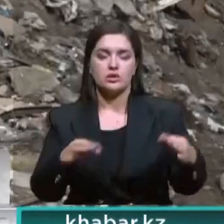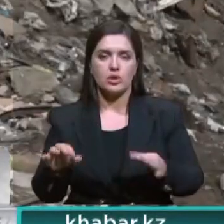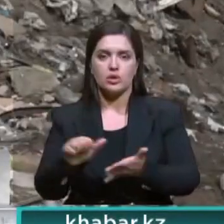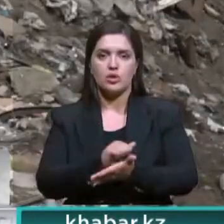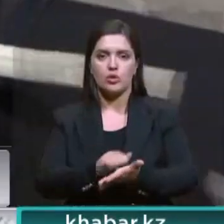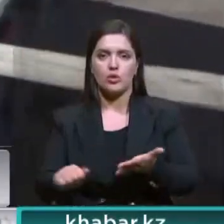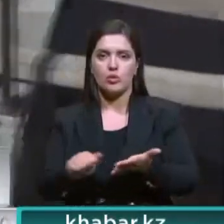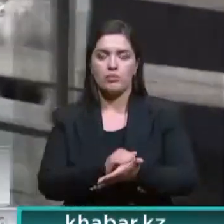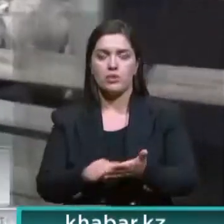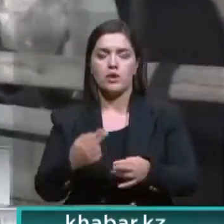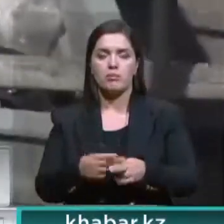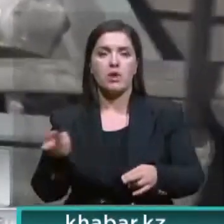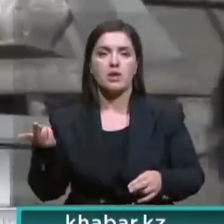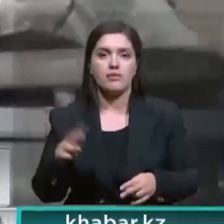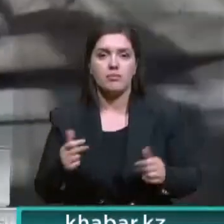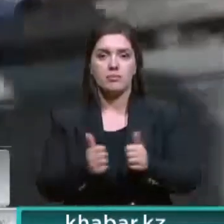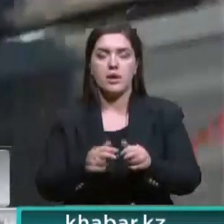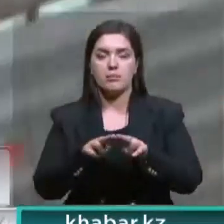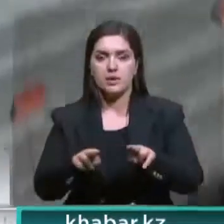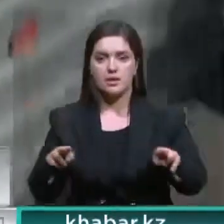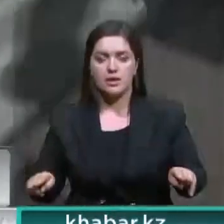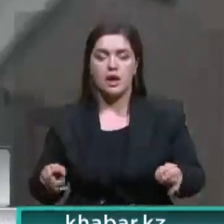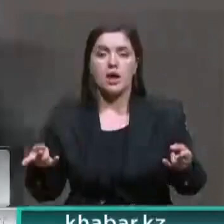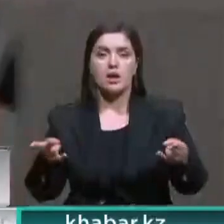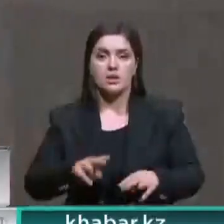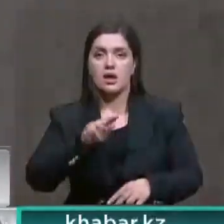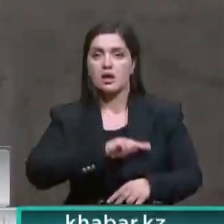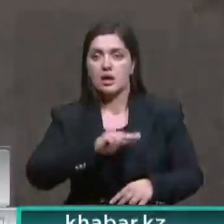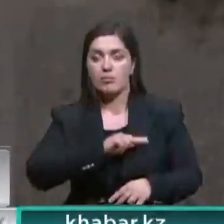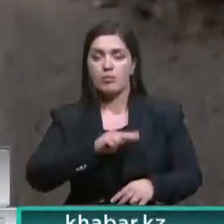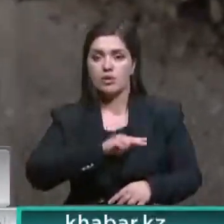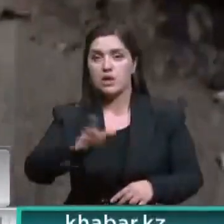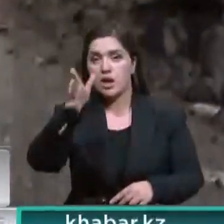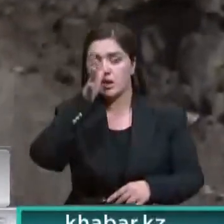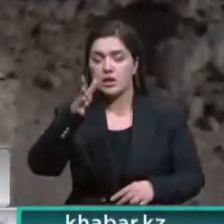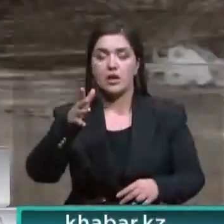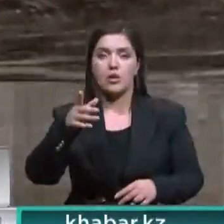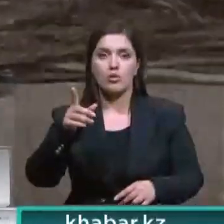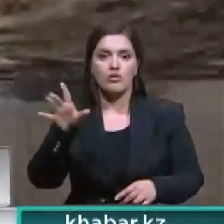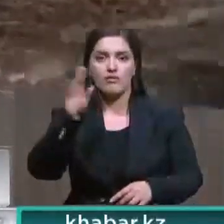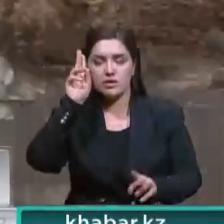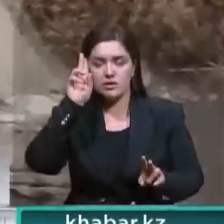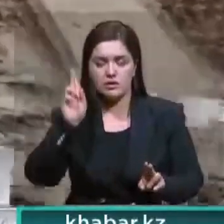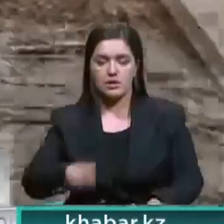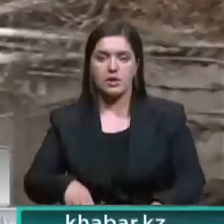документы, включая два полигона близ Петропавловска. Остальные работают нелегально, и об этом, похоже, мало кто